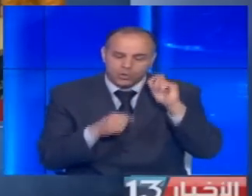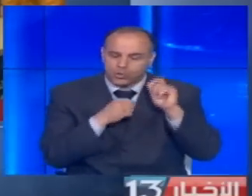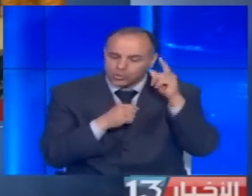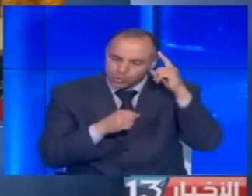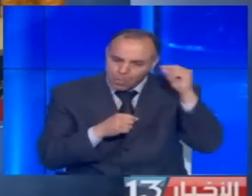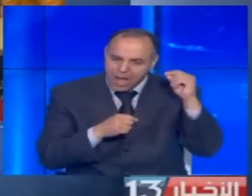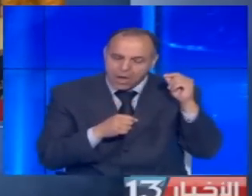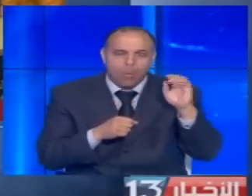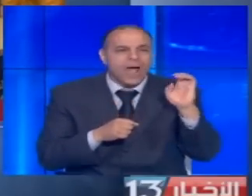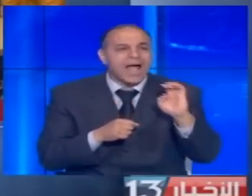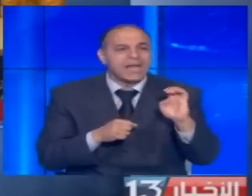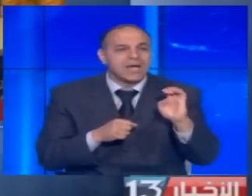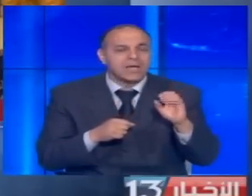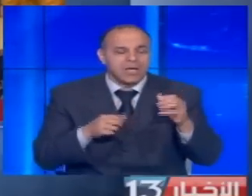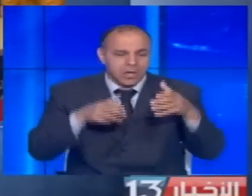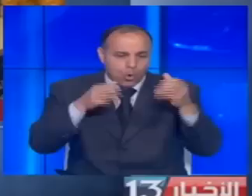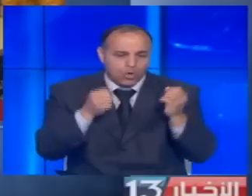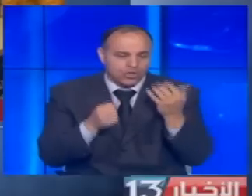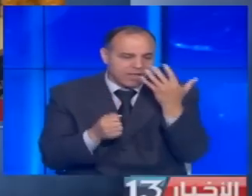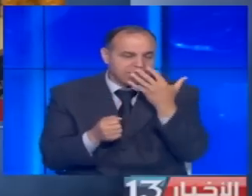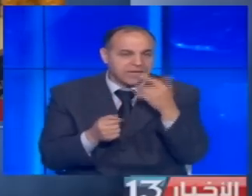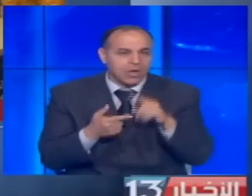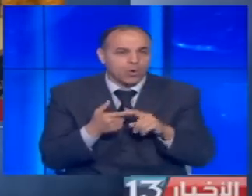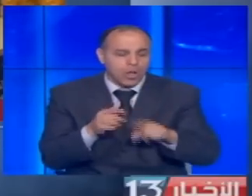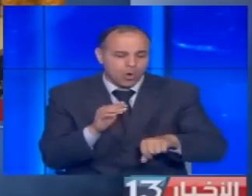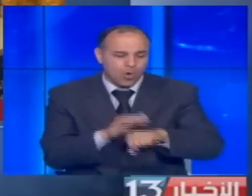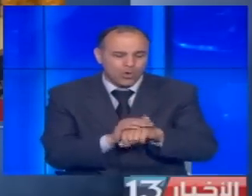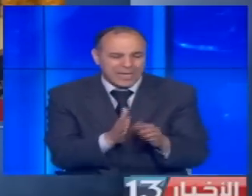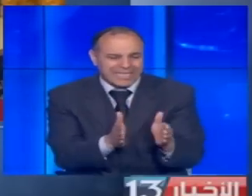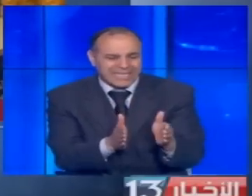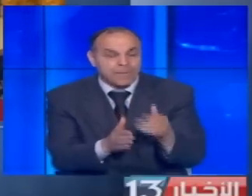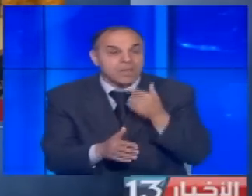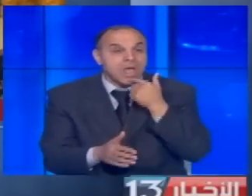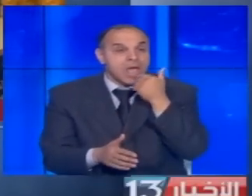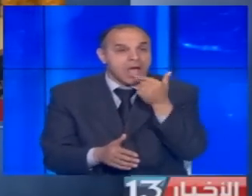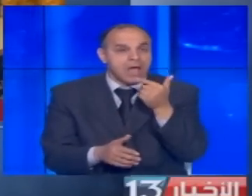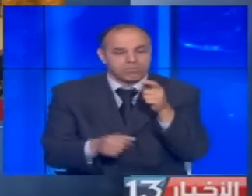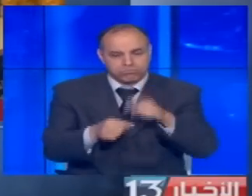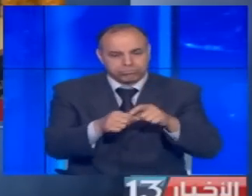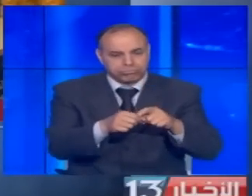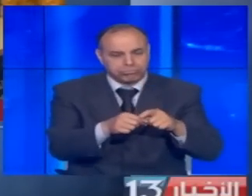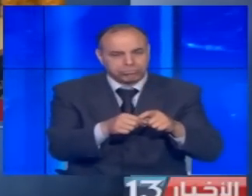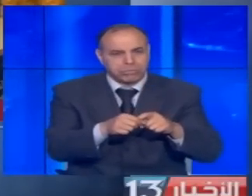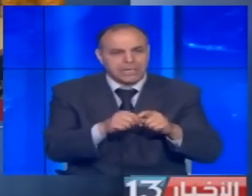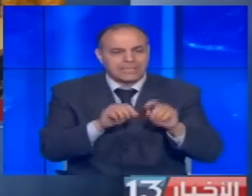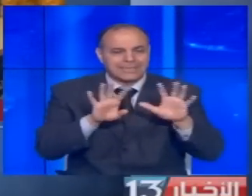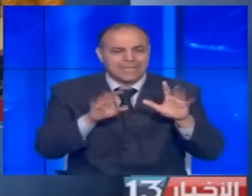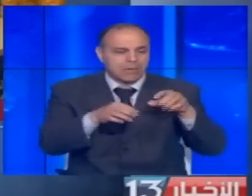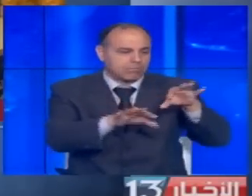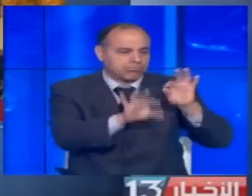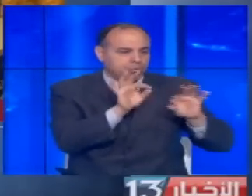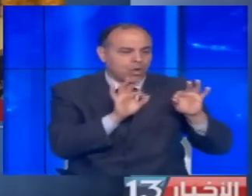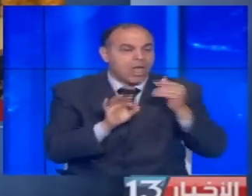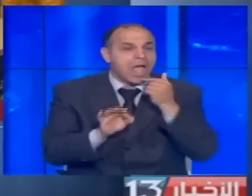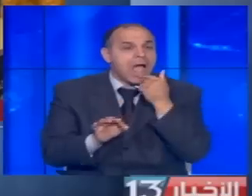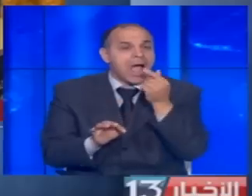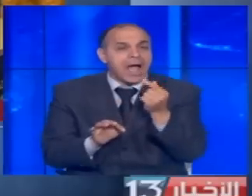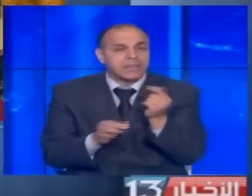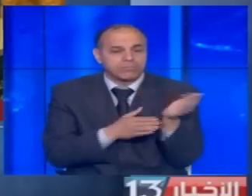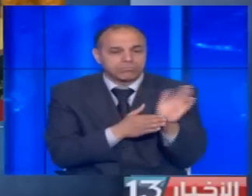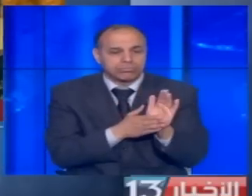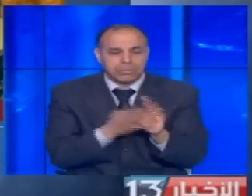وستسجل كاس الامم الافريقيه لكره القدم المصغره مشاركه 9 منتخبات على ان يمثل